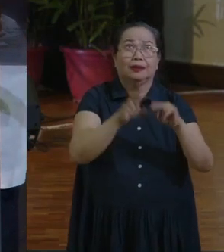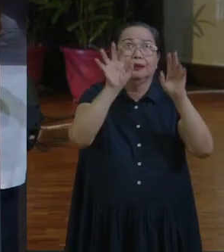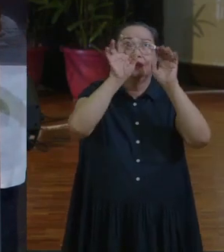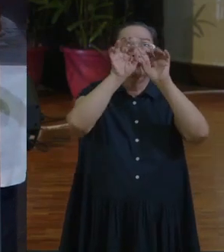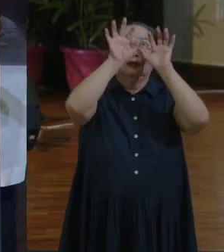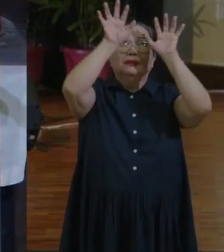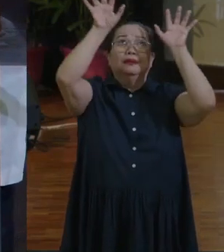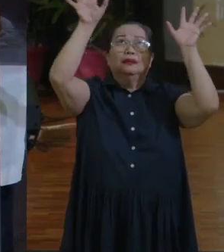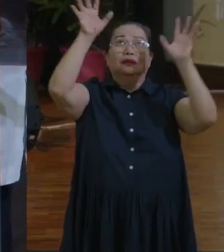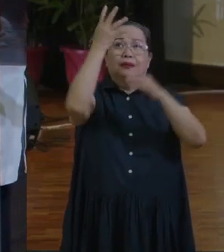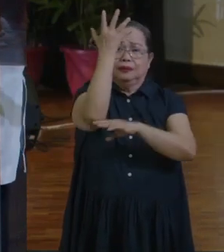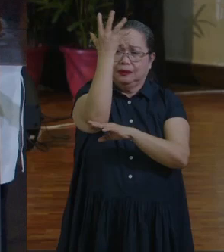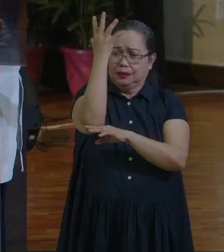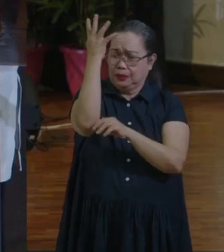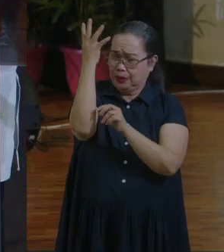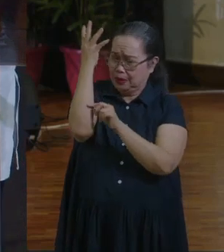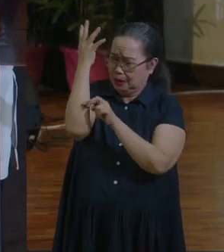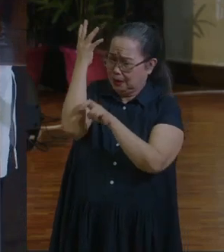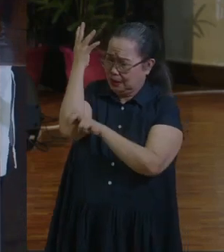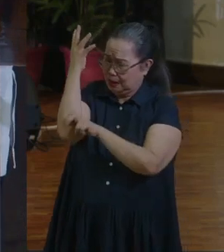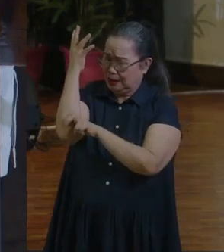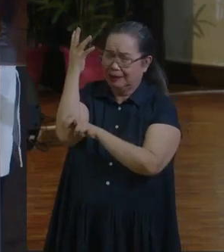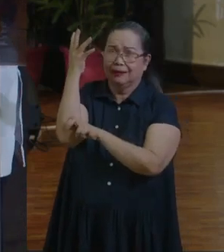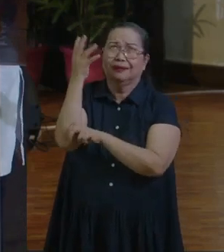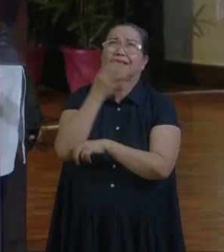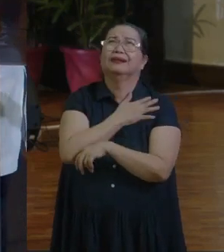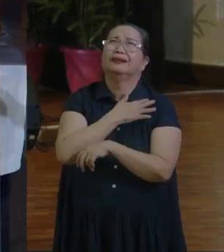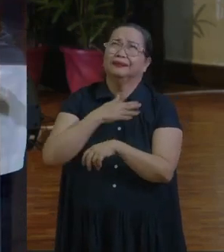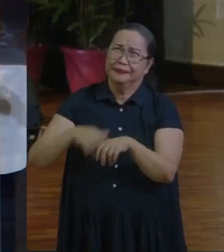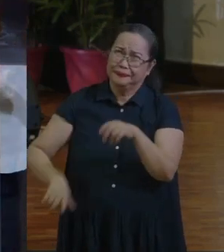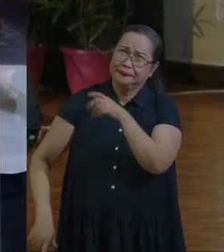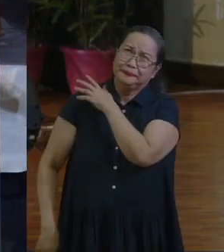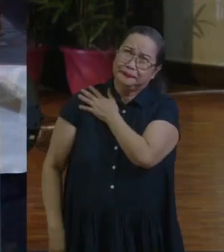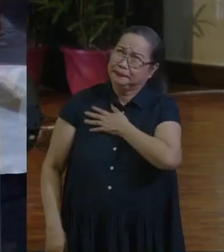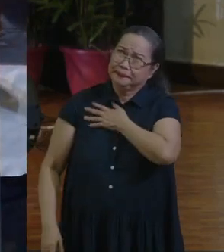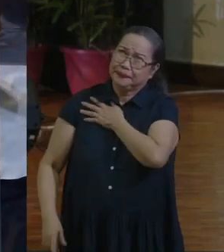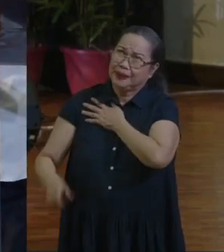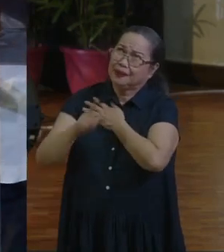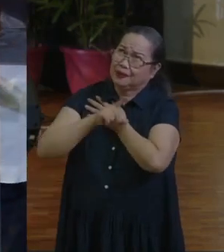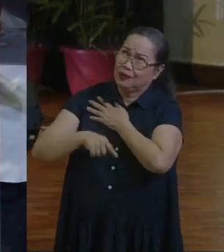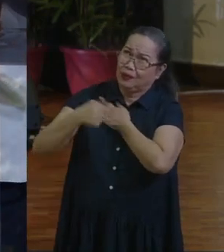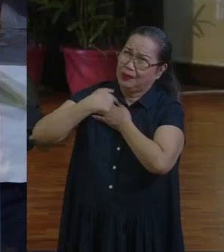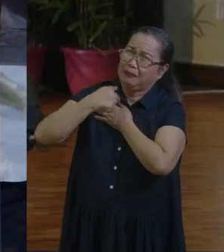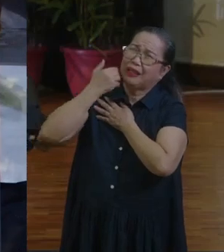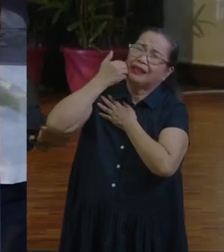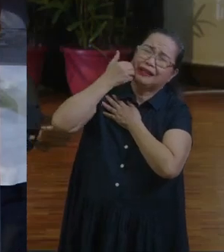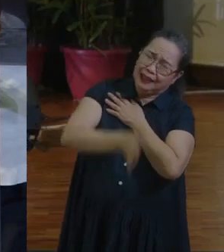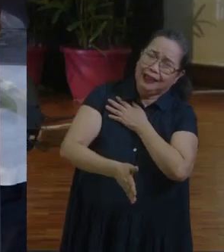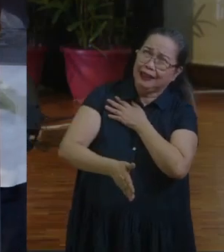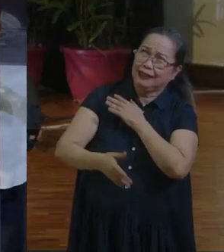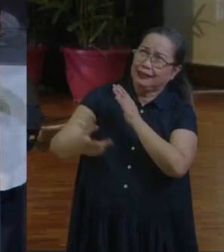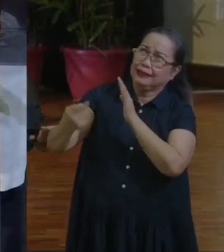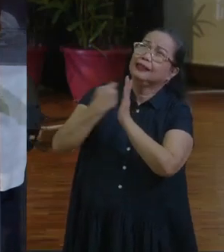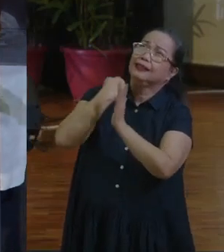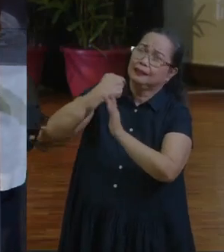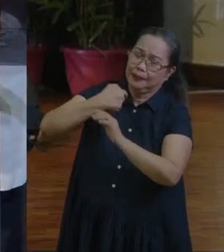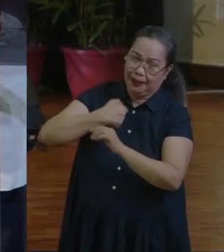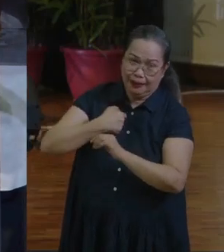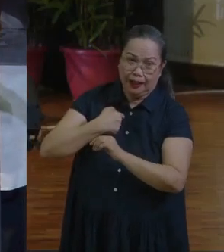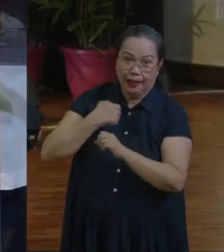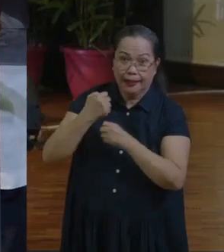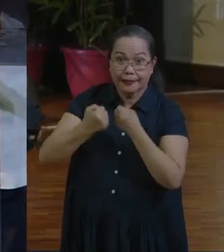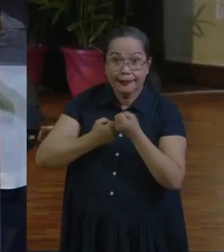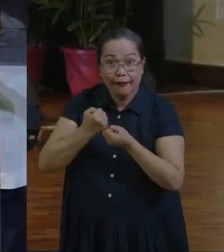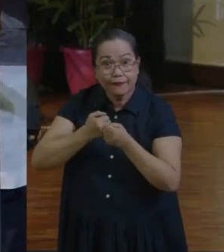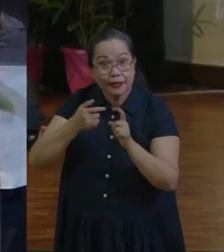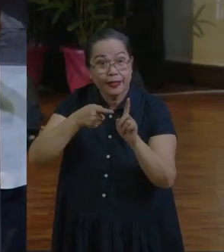tree. And he asked that he might die." Ito na naman. He asked that he might die,